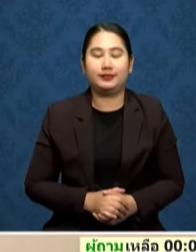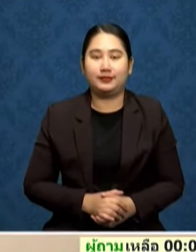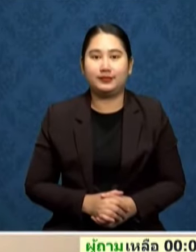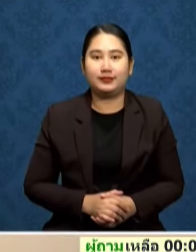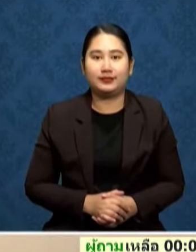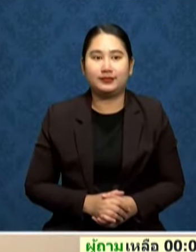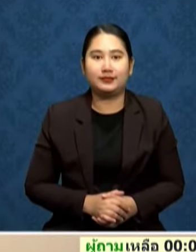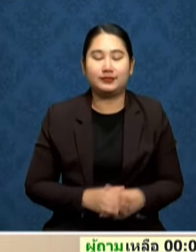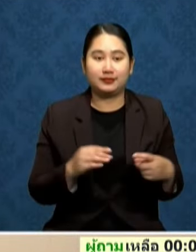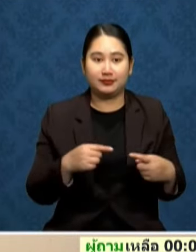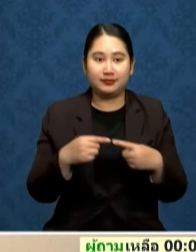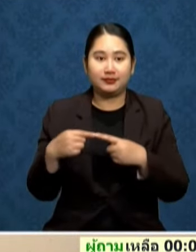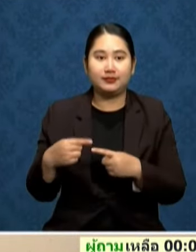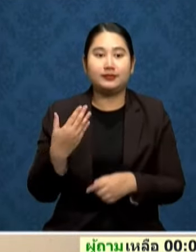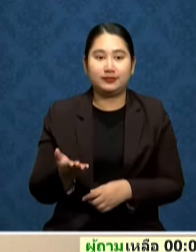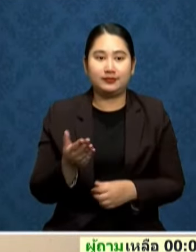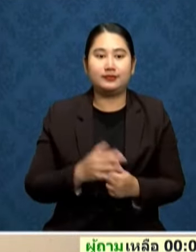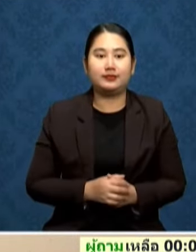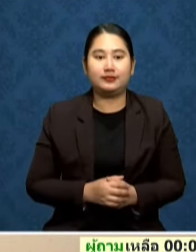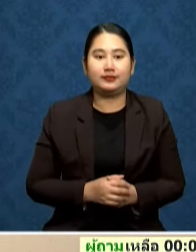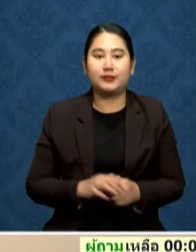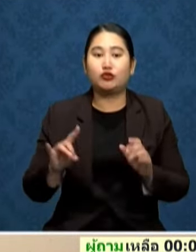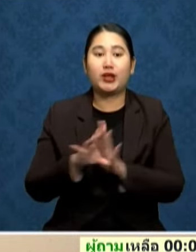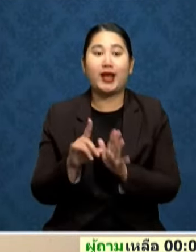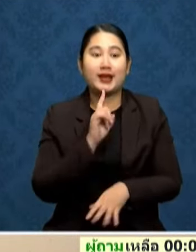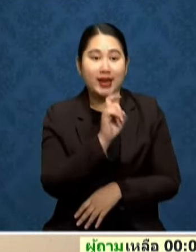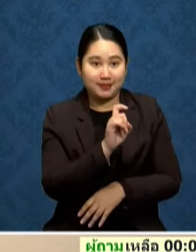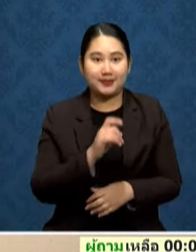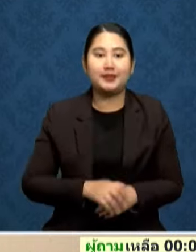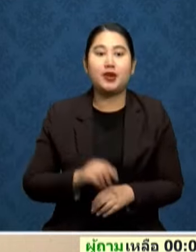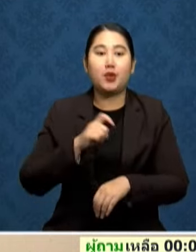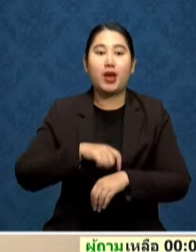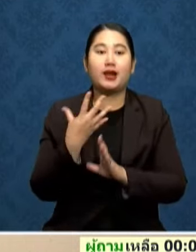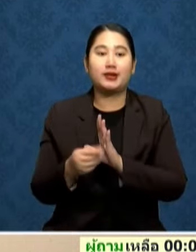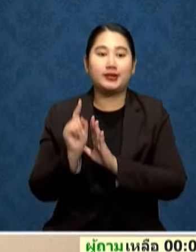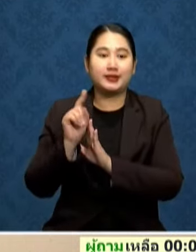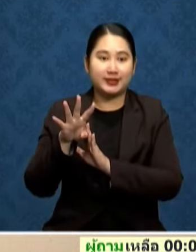ครับขอเชิญคุณณัฐชาถามเป็นครั้งสุดท้ายท่านมีเวลาอีก